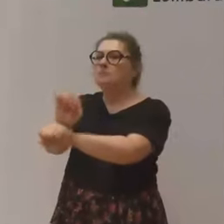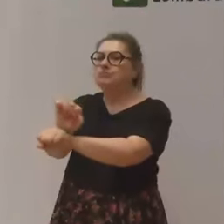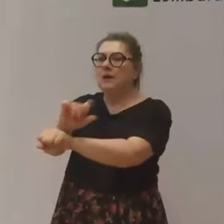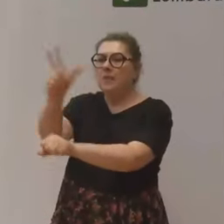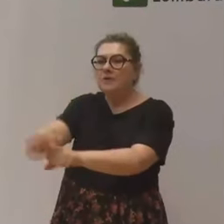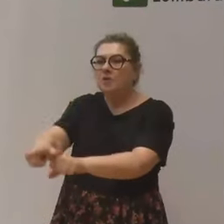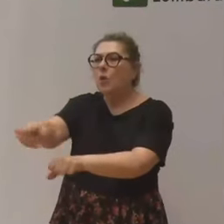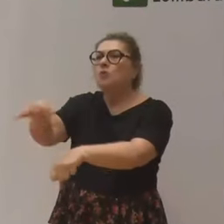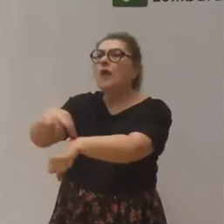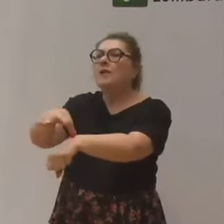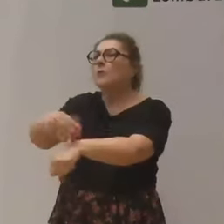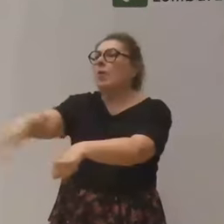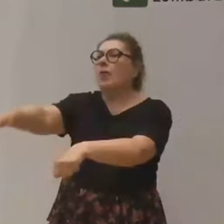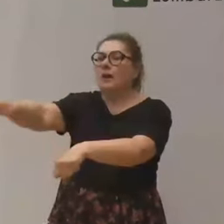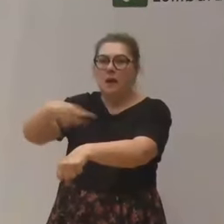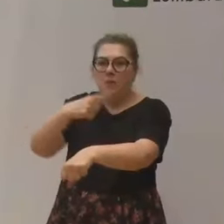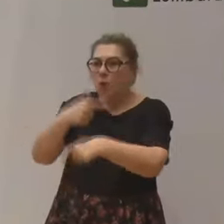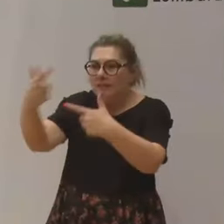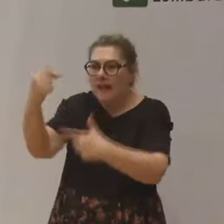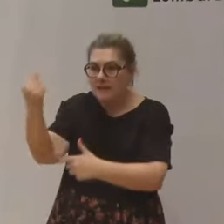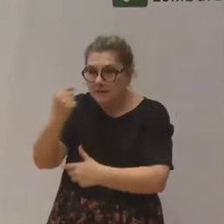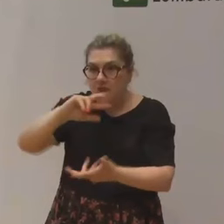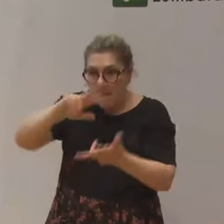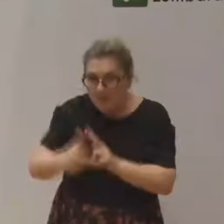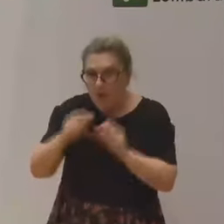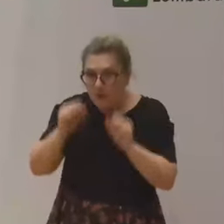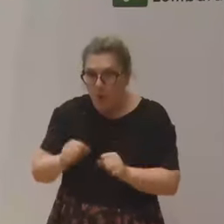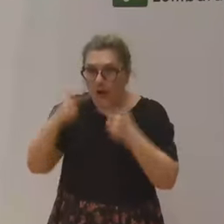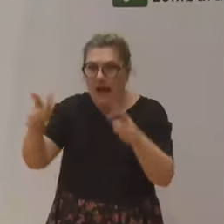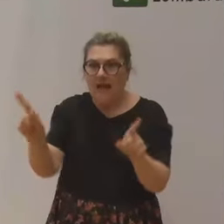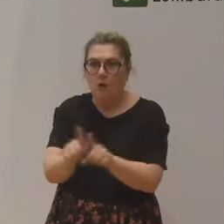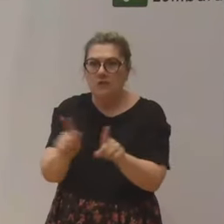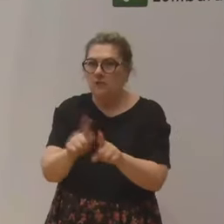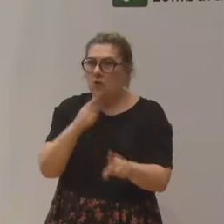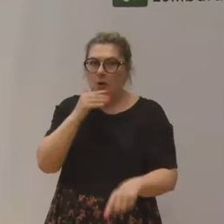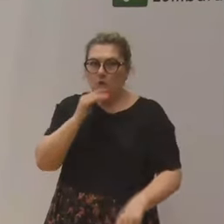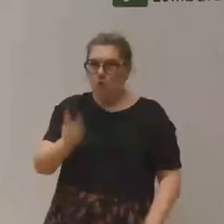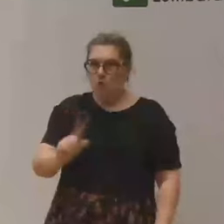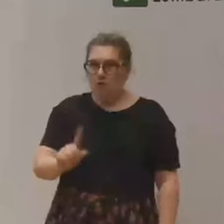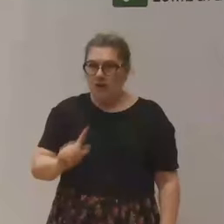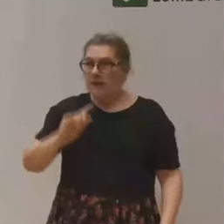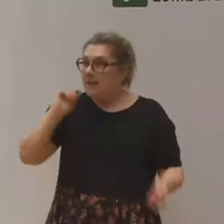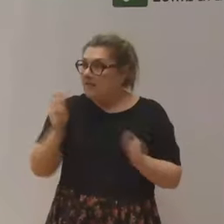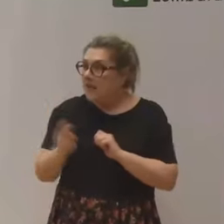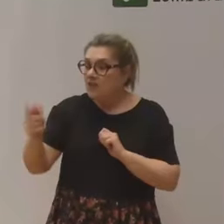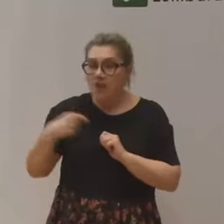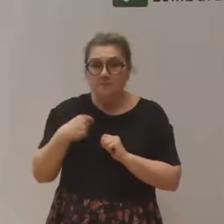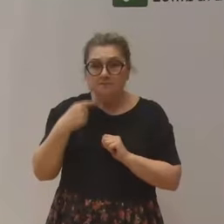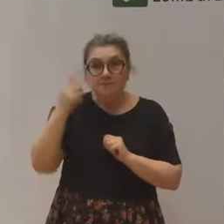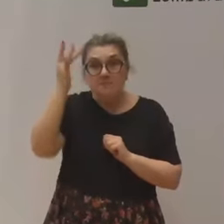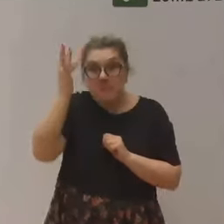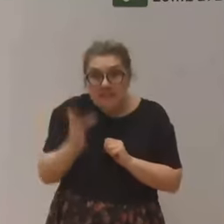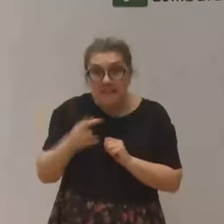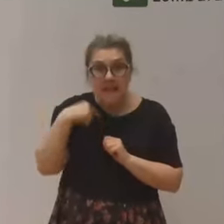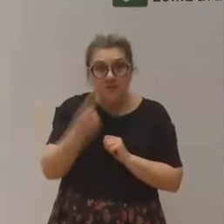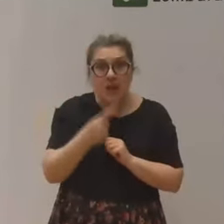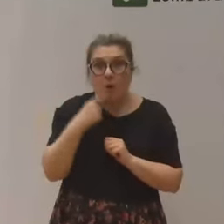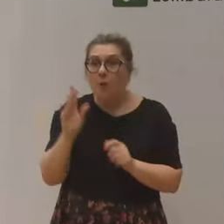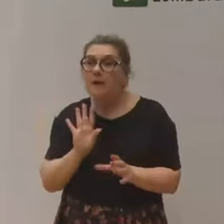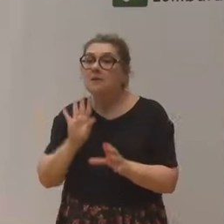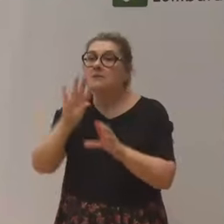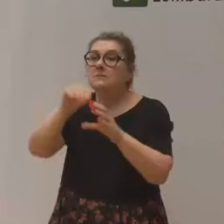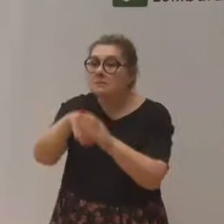delle prestazioni che magari possono essere garantite ma che sicuramente non sono sufficienti. Noi invece non parliamo, e rischia soprattutto di introdurre il